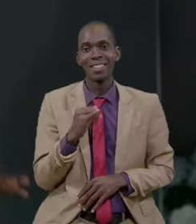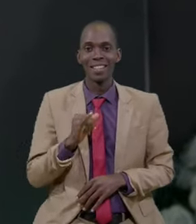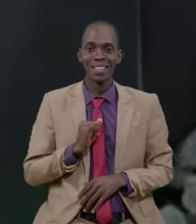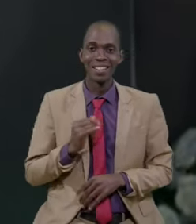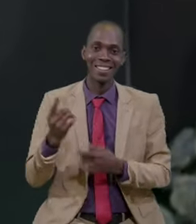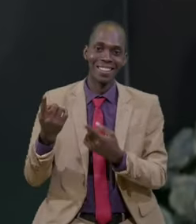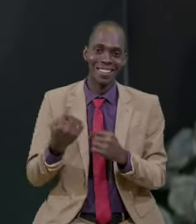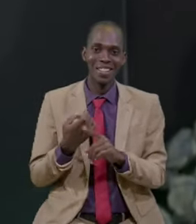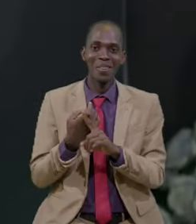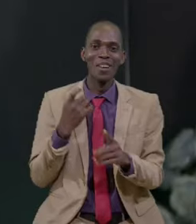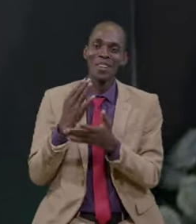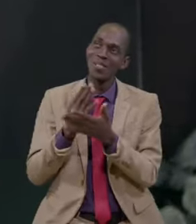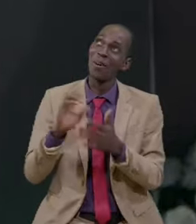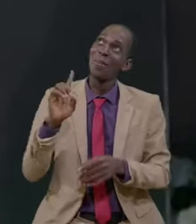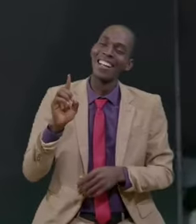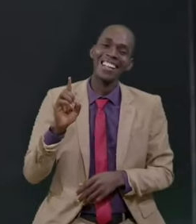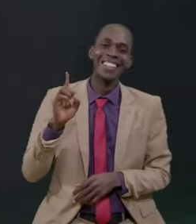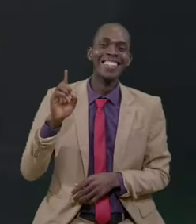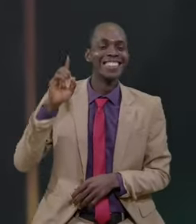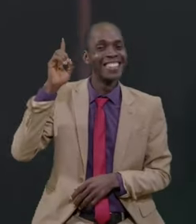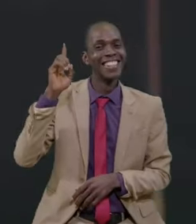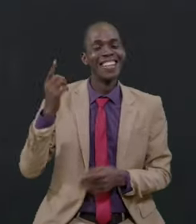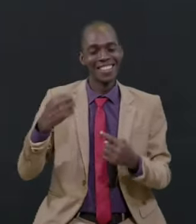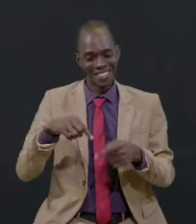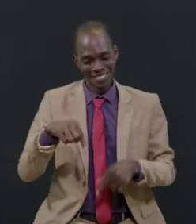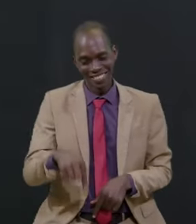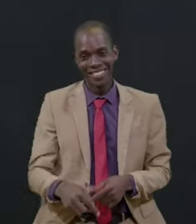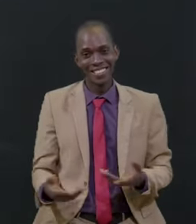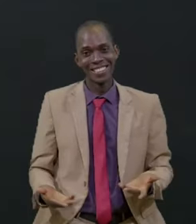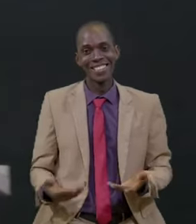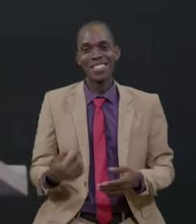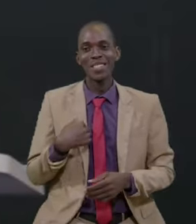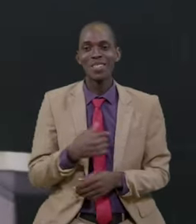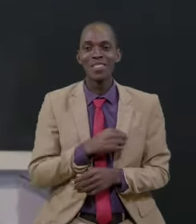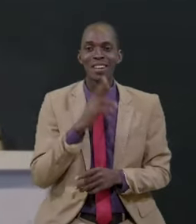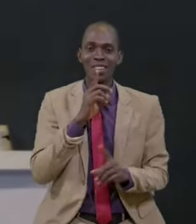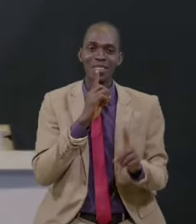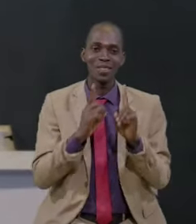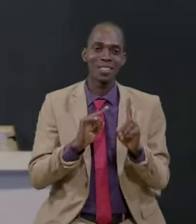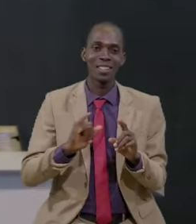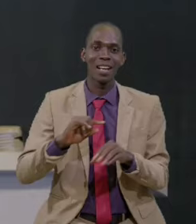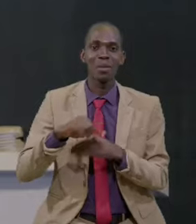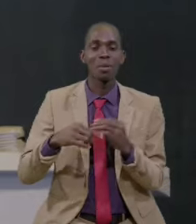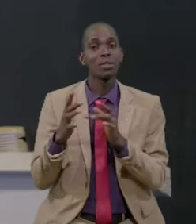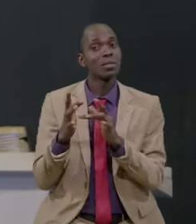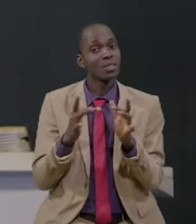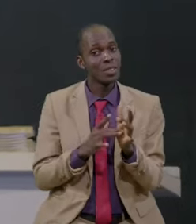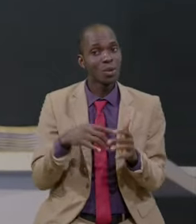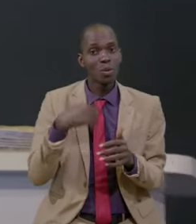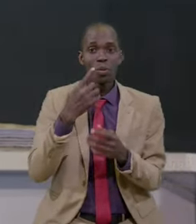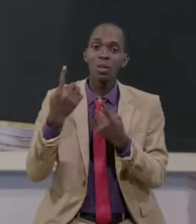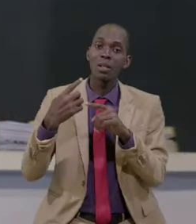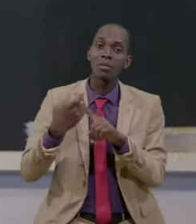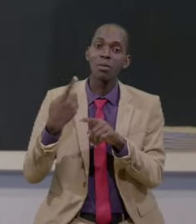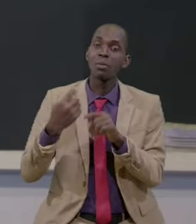de quelque part en haut là-bas. Mais et je suis venu en bas ici. Nous parlons de Jésus. Il est venu des